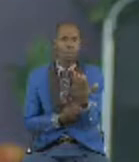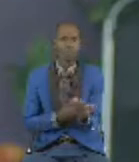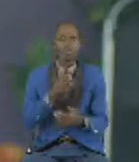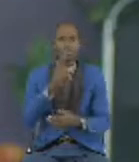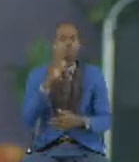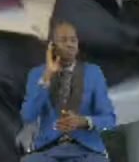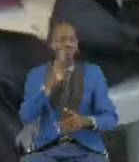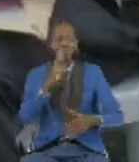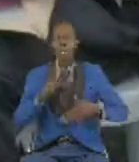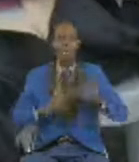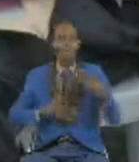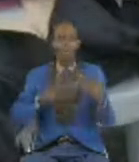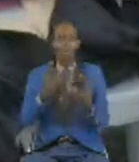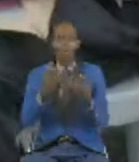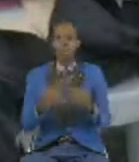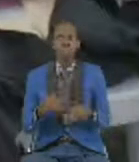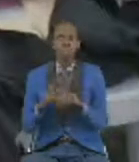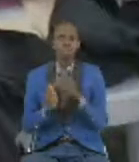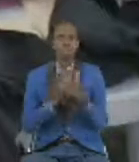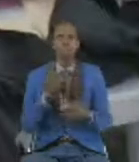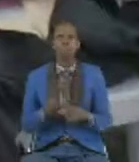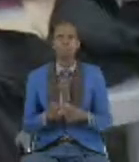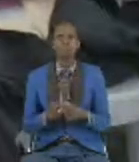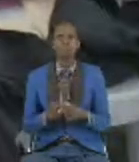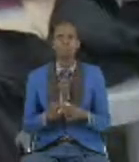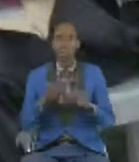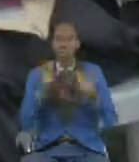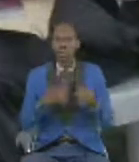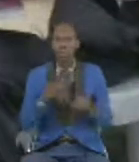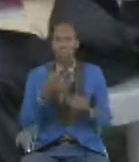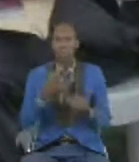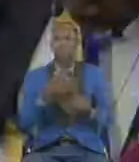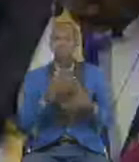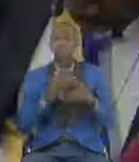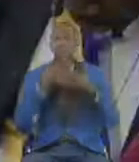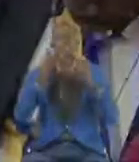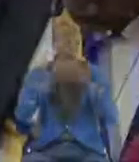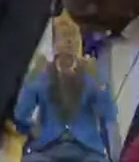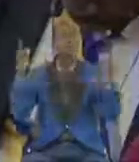tu seras heureux d'être là. Est-ce que je peux avoir un grand amen de Maïssa?